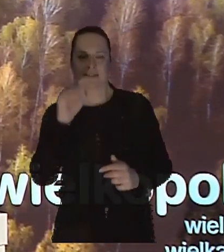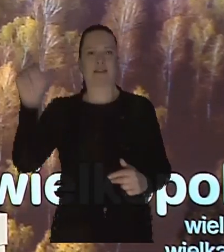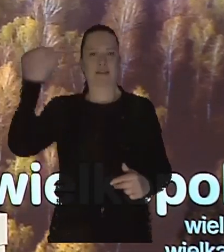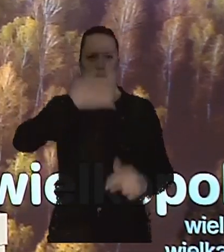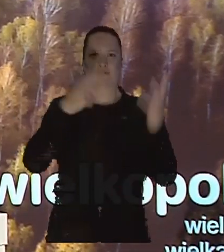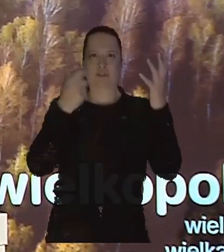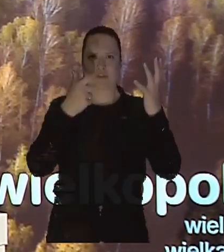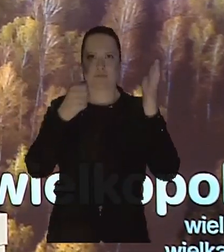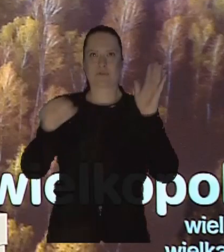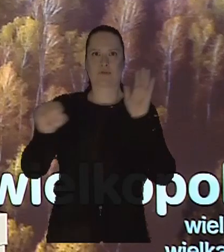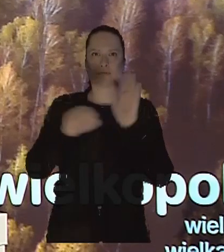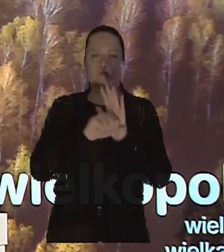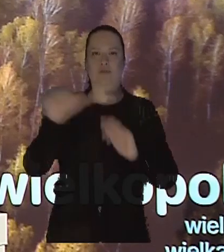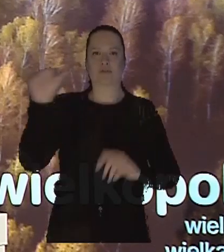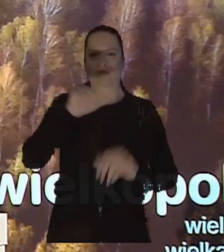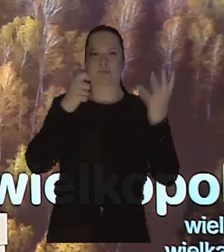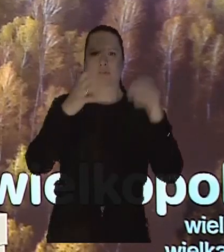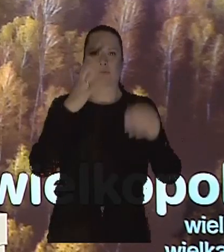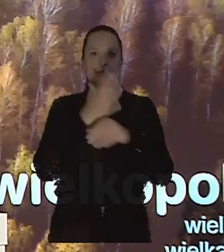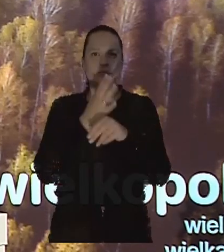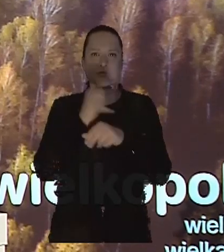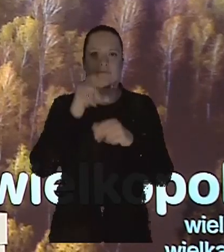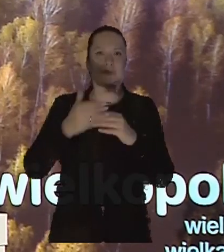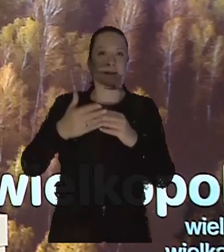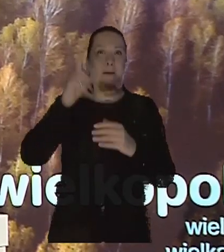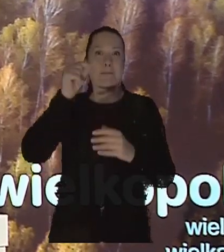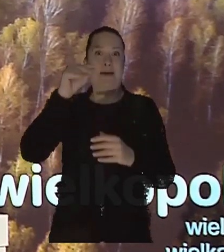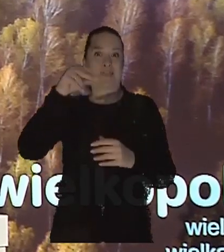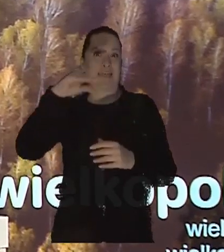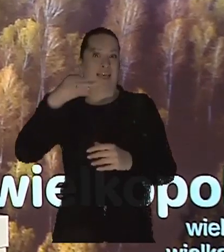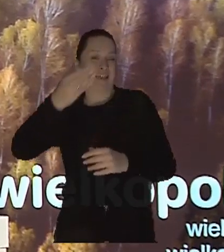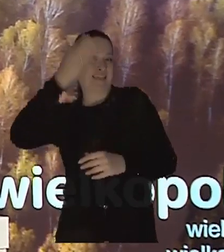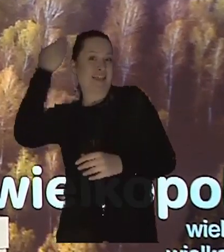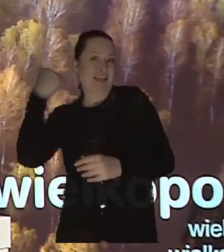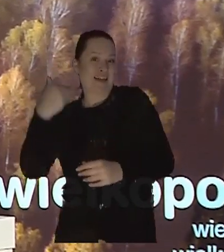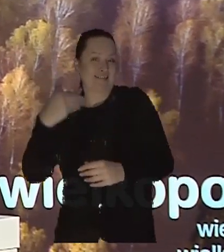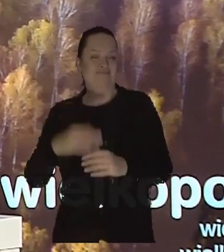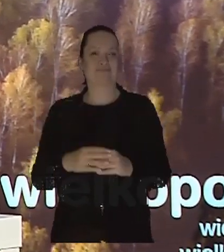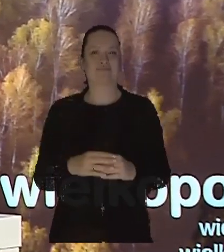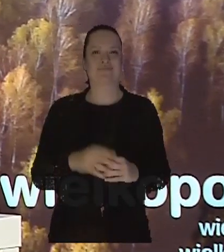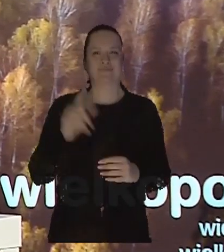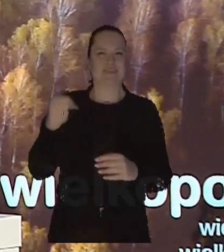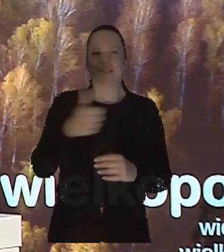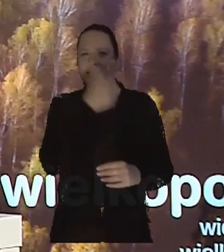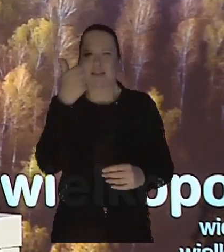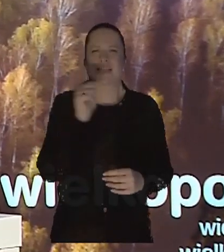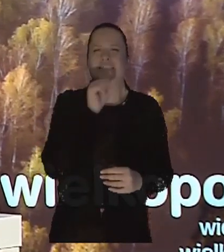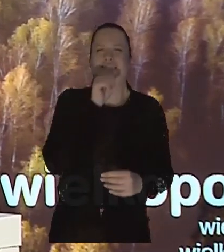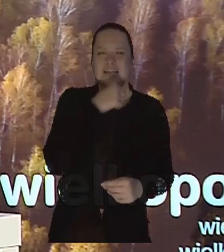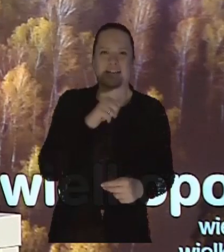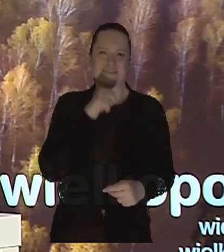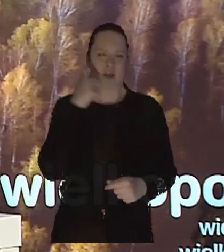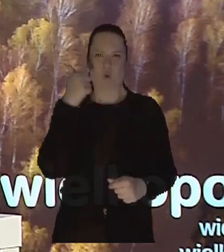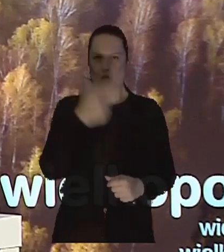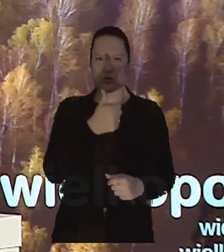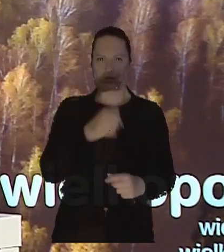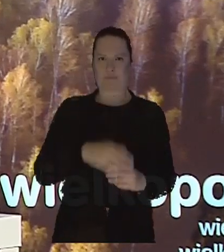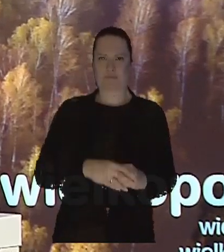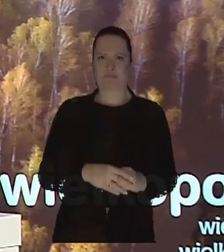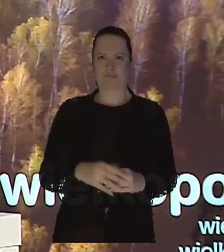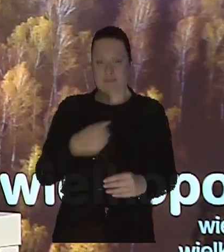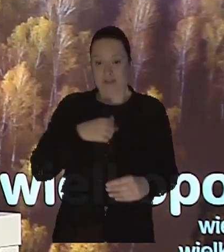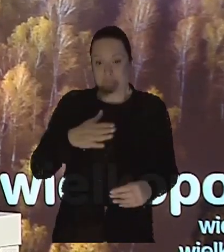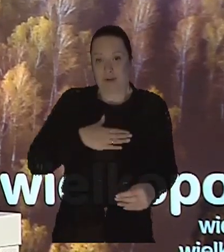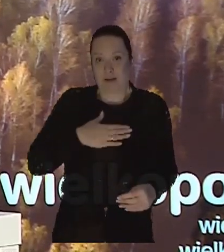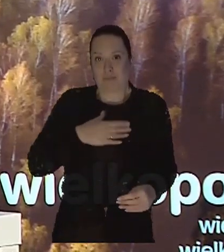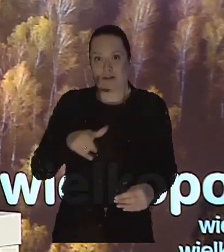do 1500 lat przed naszą erą i są jednymi z najstarszych w Europie, a więc mamy w